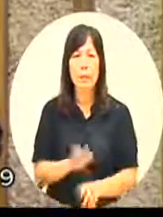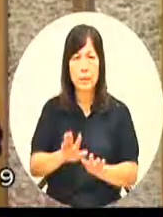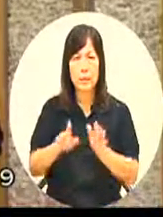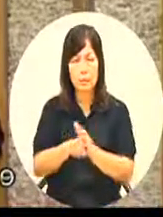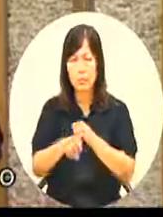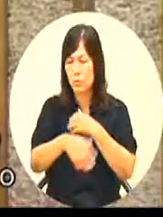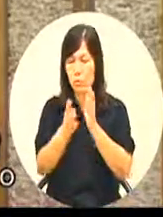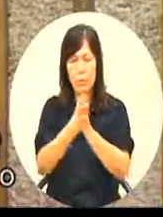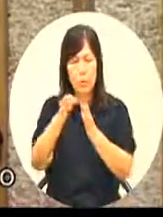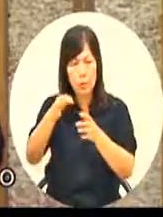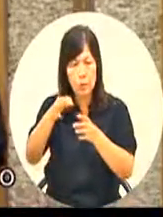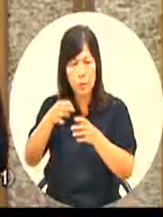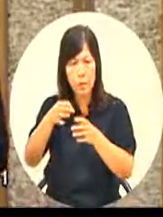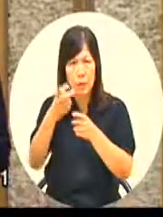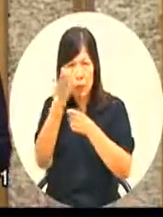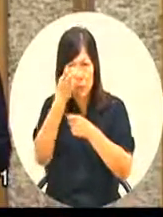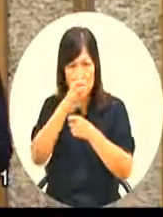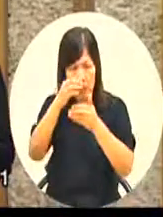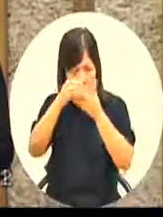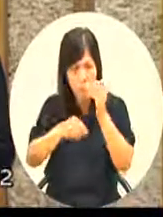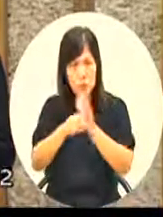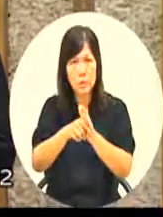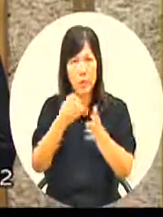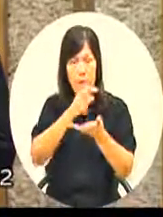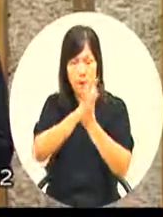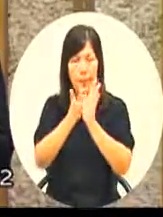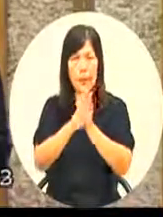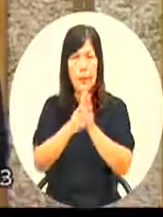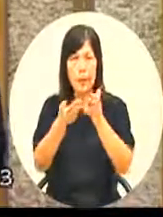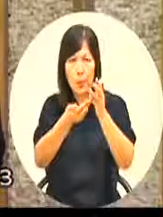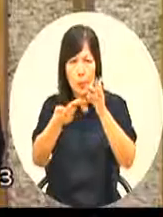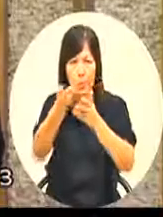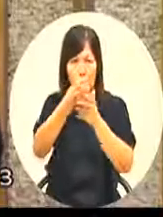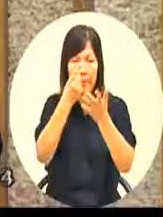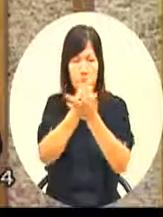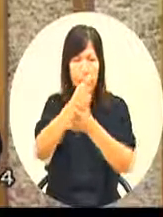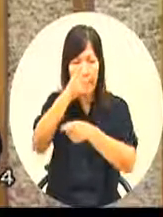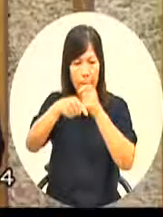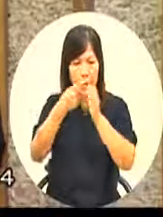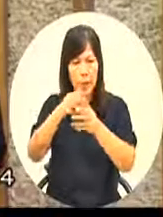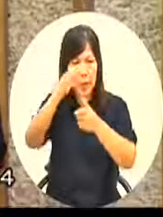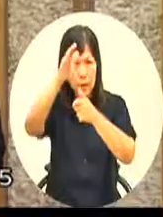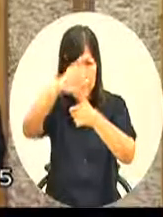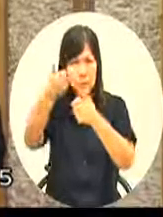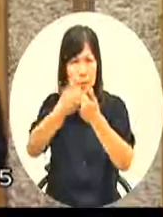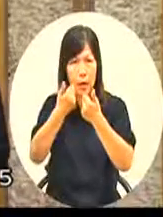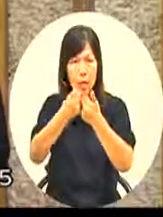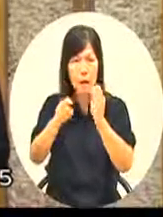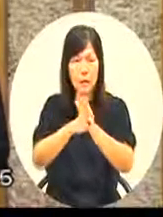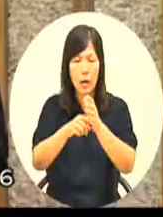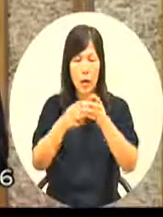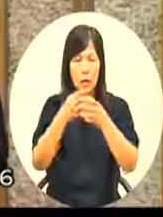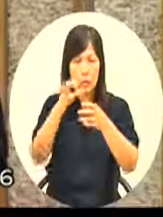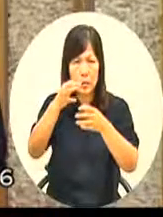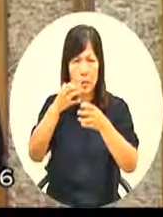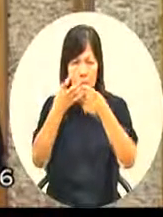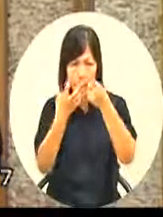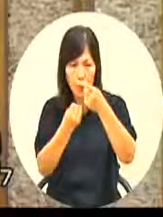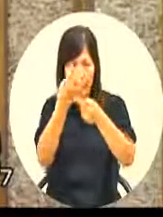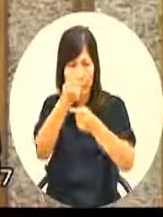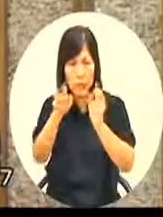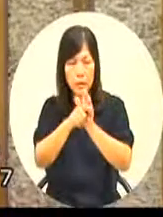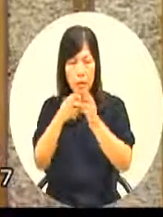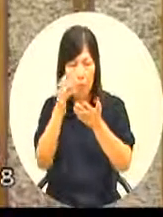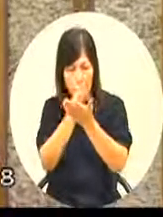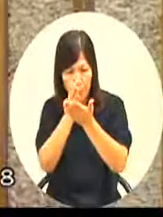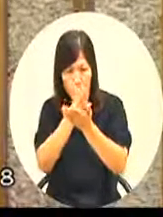费益审议的机制是提交到我们的每年召开的这个费率的审议委员会来进行